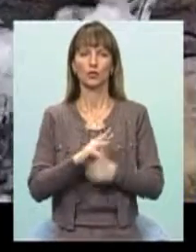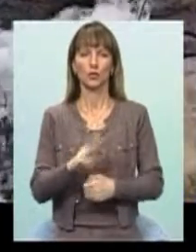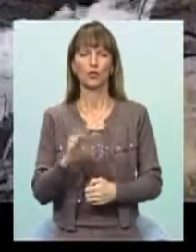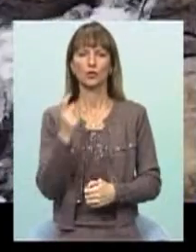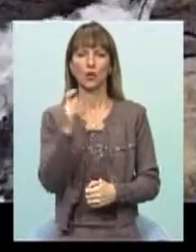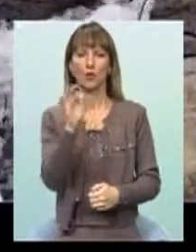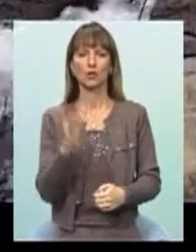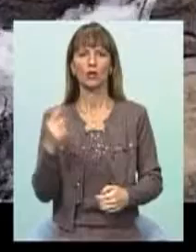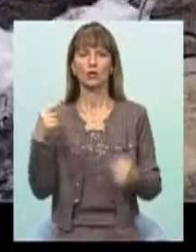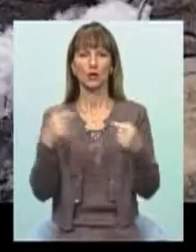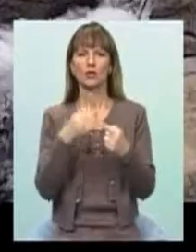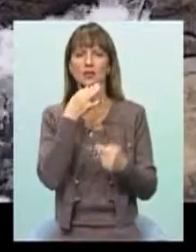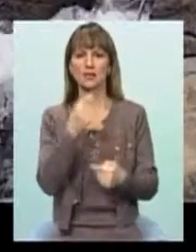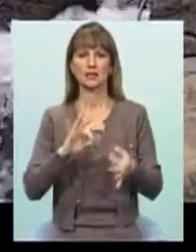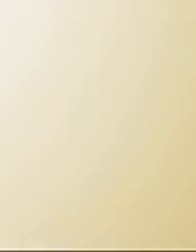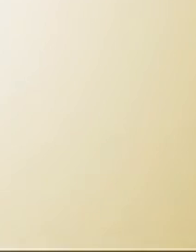її складно.